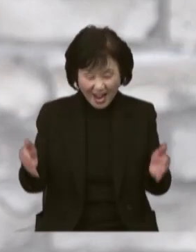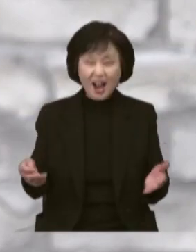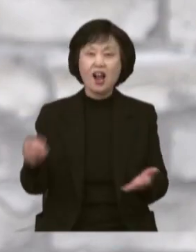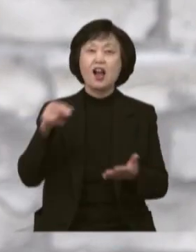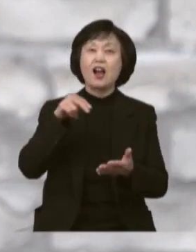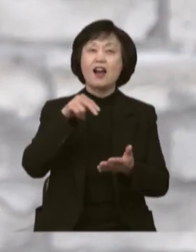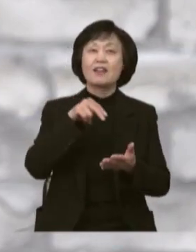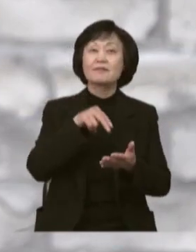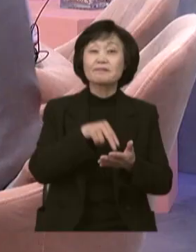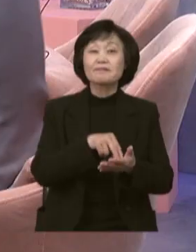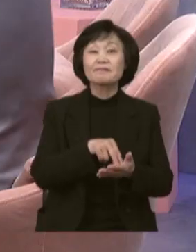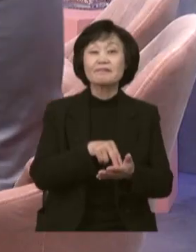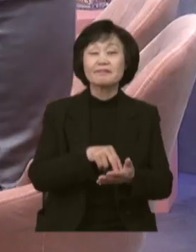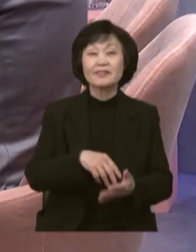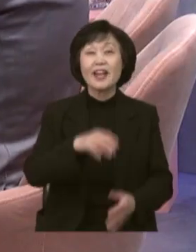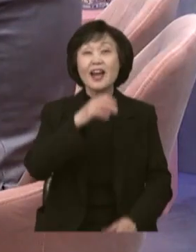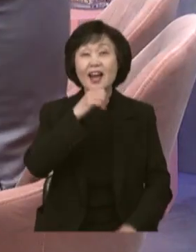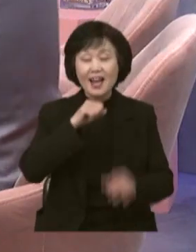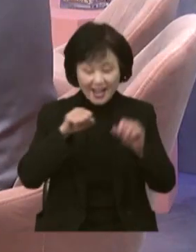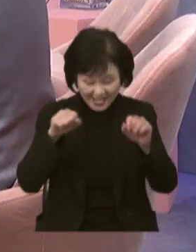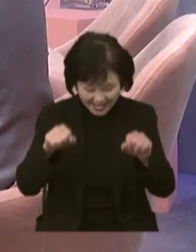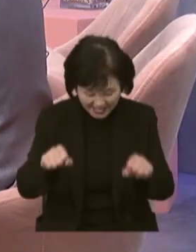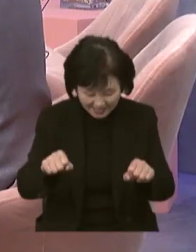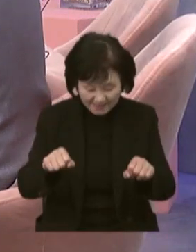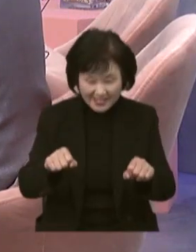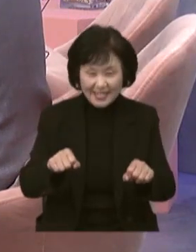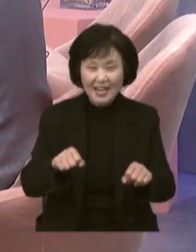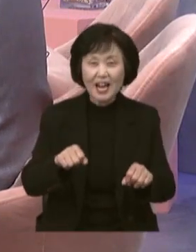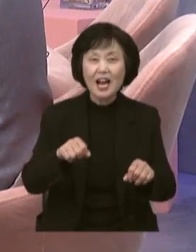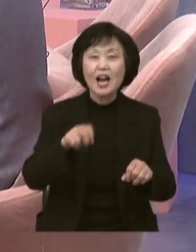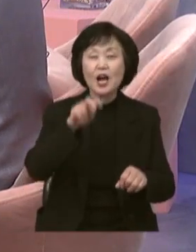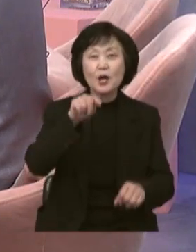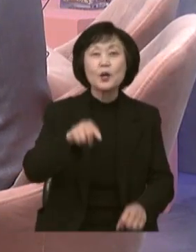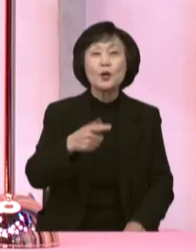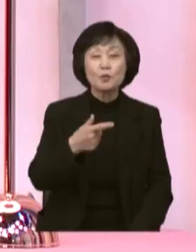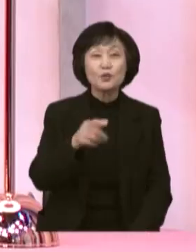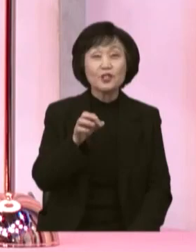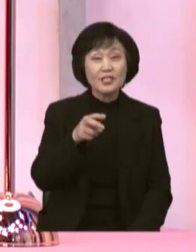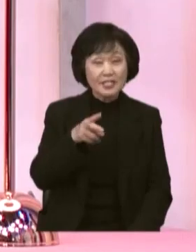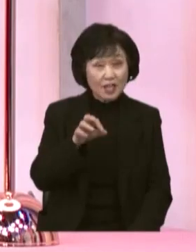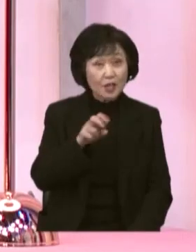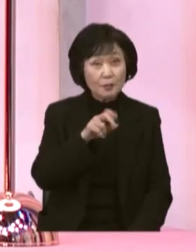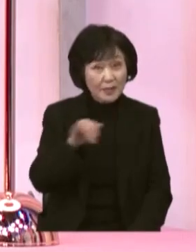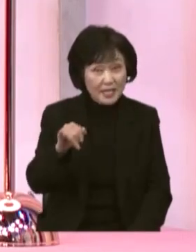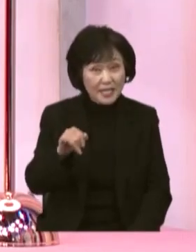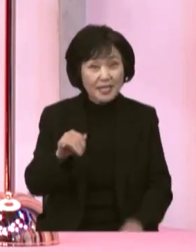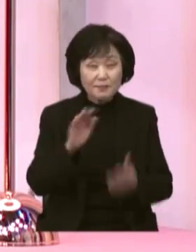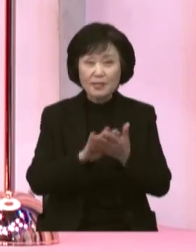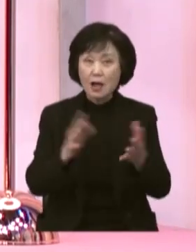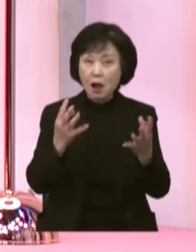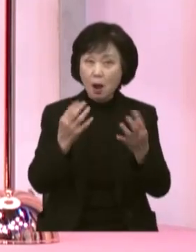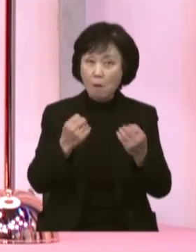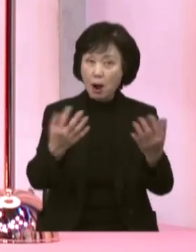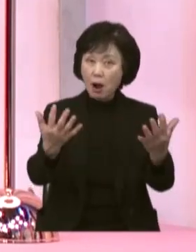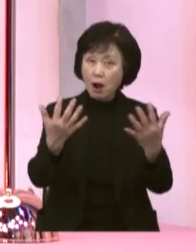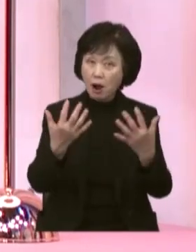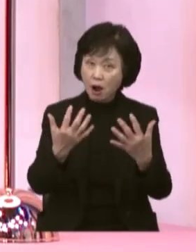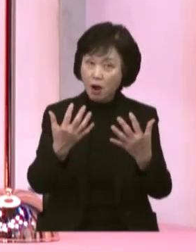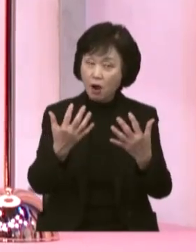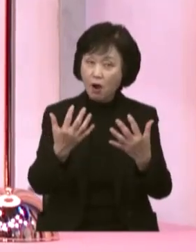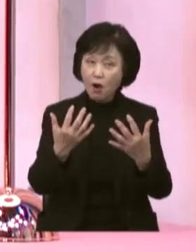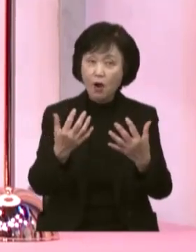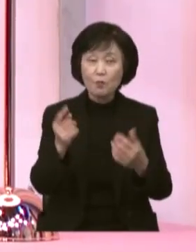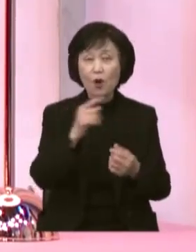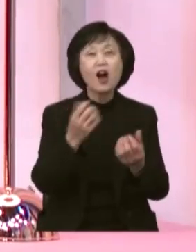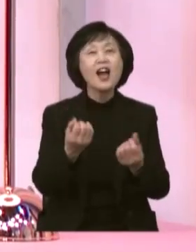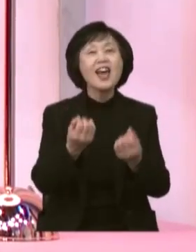막 이렇게 했더니 네. 이왕에 올라왔으니까 노래나 한 곡 하라는 거. 내 유행가는 죽이잖아. 내 노래